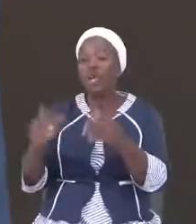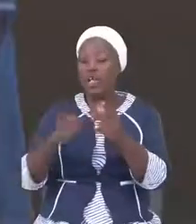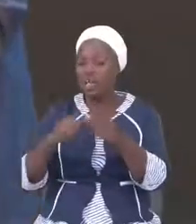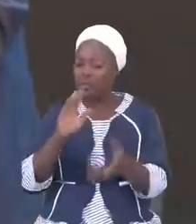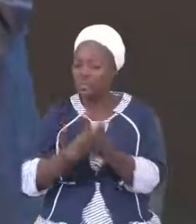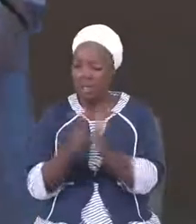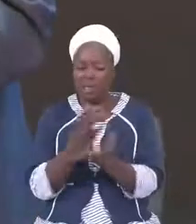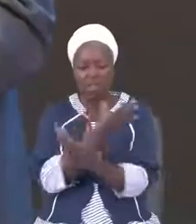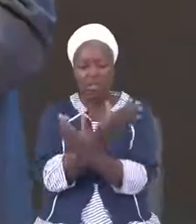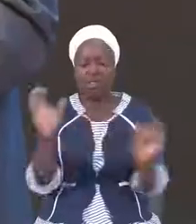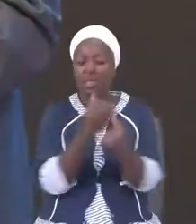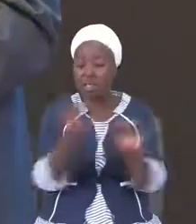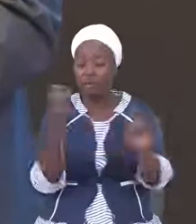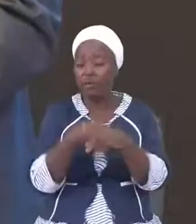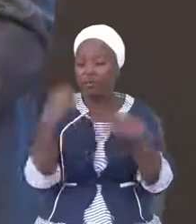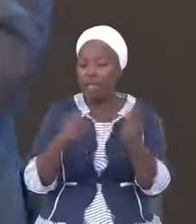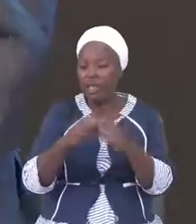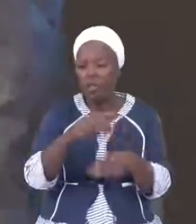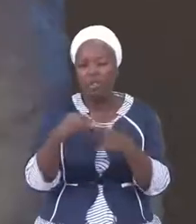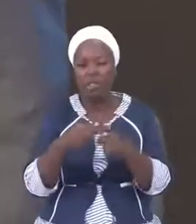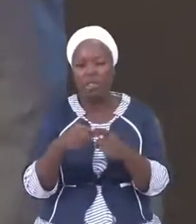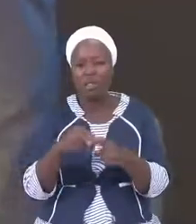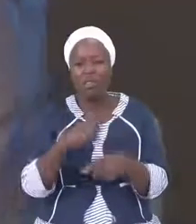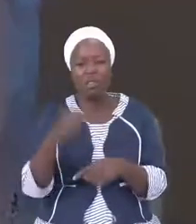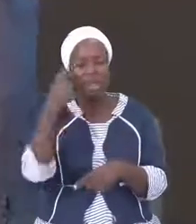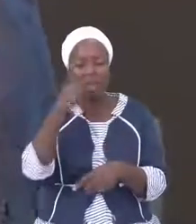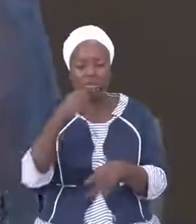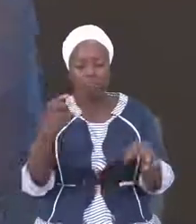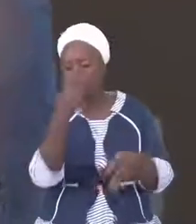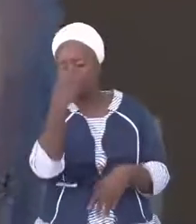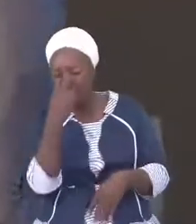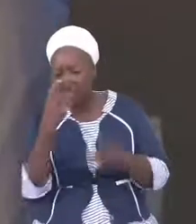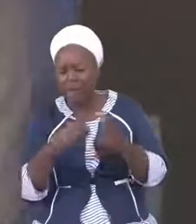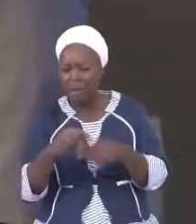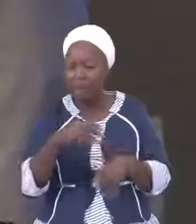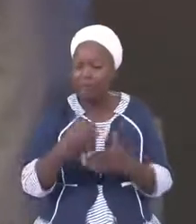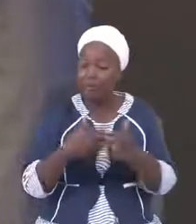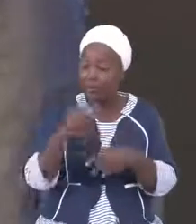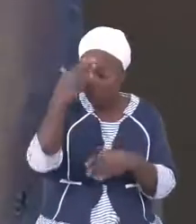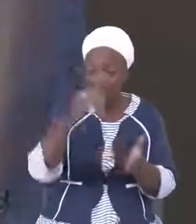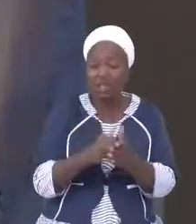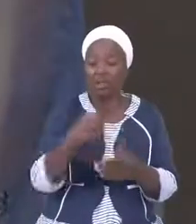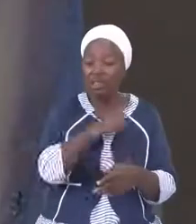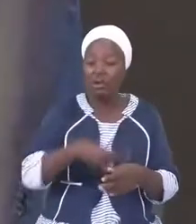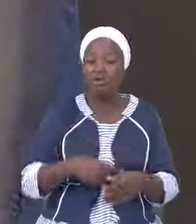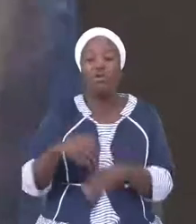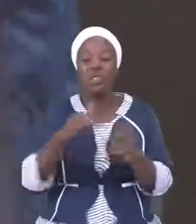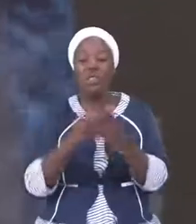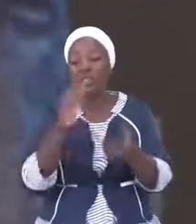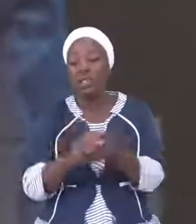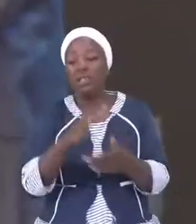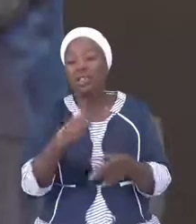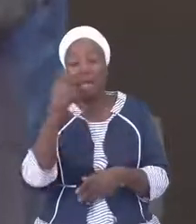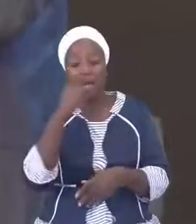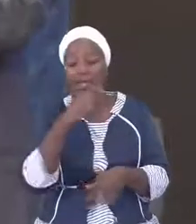dirait ce que tu dois faire. » Et puis finalement, ses yeux étaient ouverts. Avant qu'il n'aille quelque